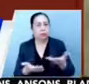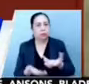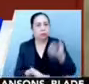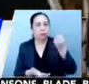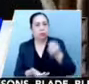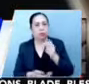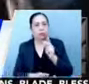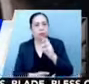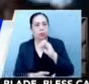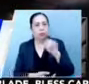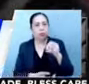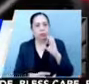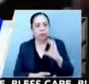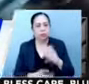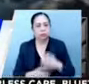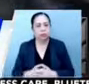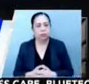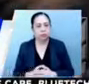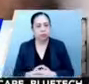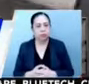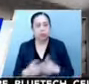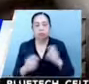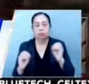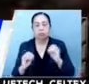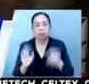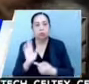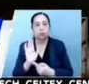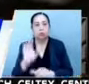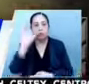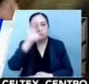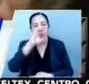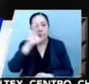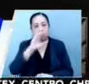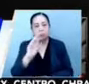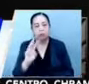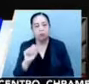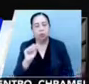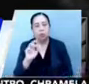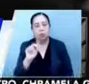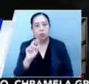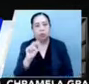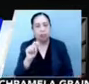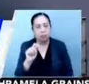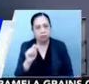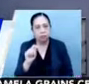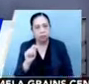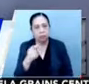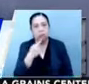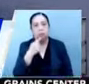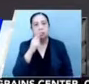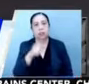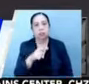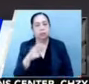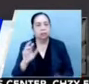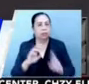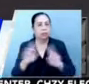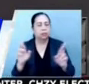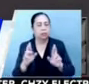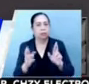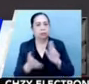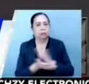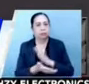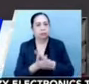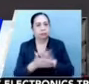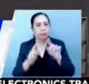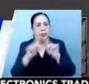Christ. Dahil wala umanong ipinakitang search warrant ng i-raid ang mga ari-arian, iniutos niya ang paghahanda ng affidavit ng mga miyembrong